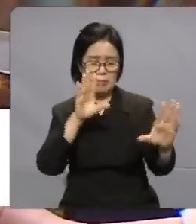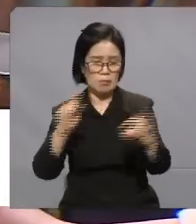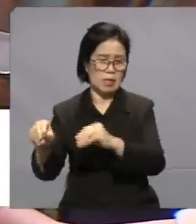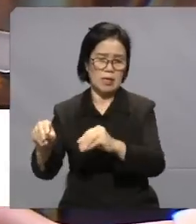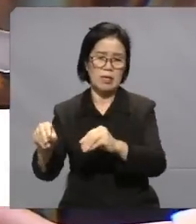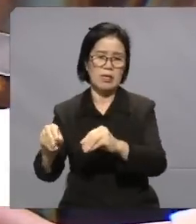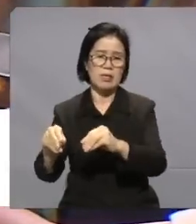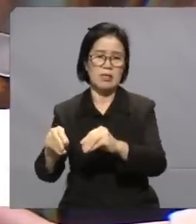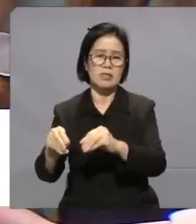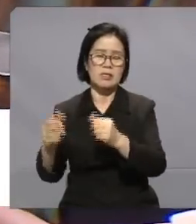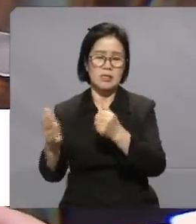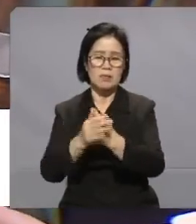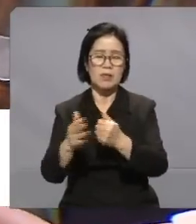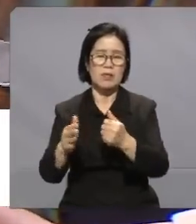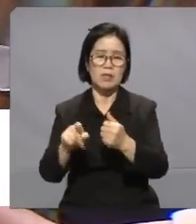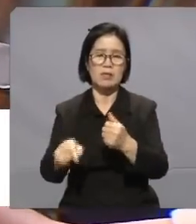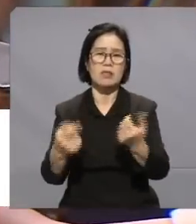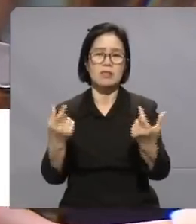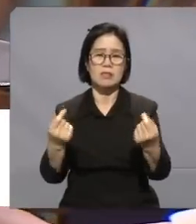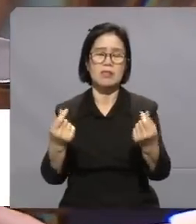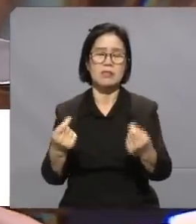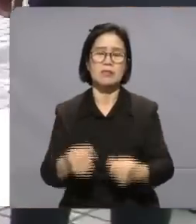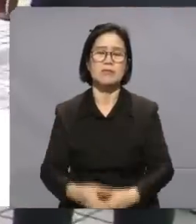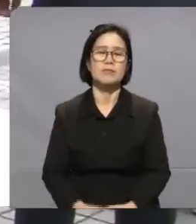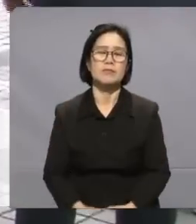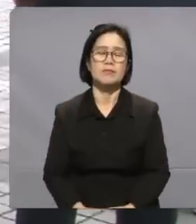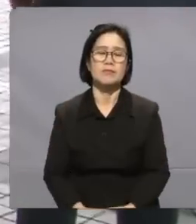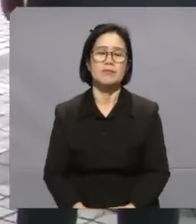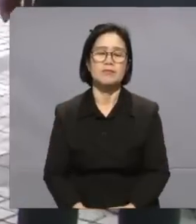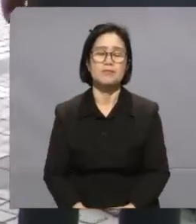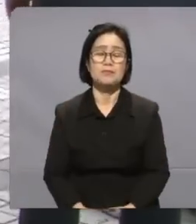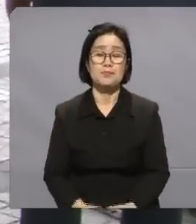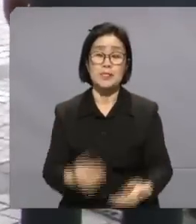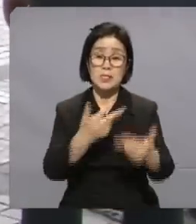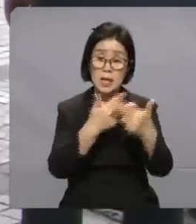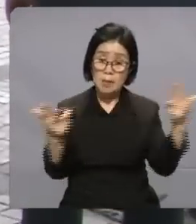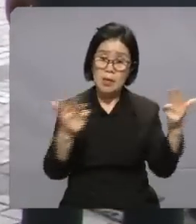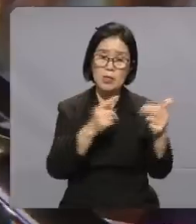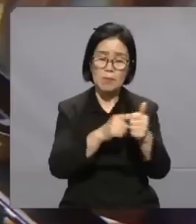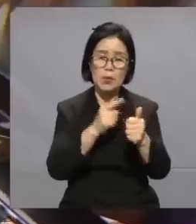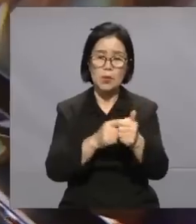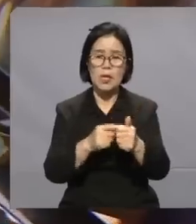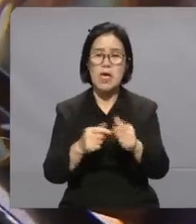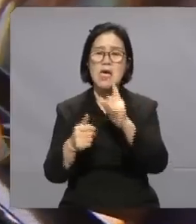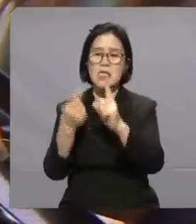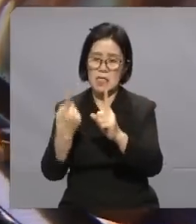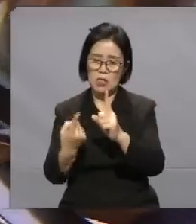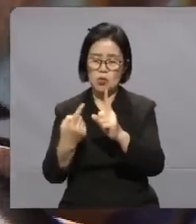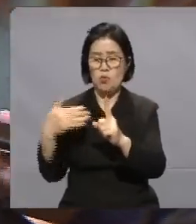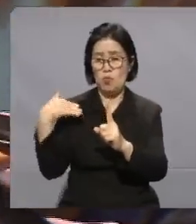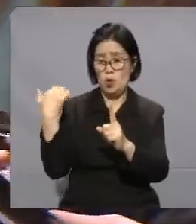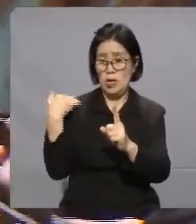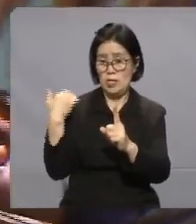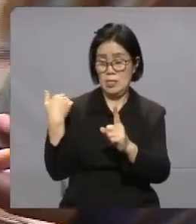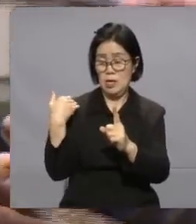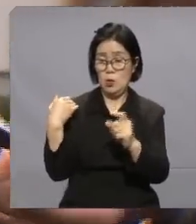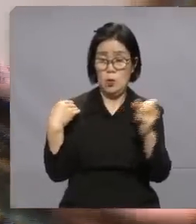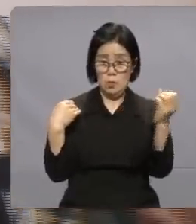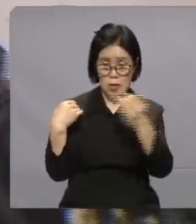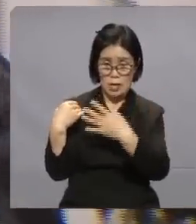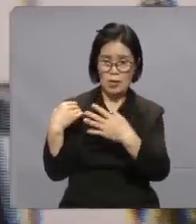금기했던 사안이었기 때문에 그렇게 됐고. 이재명 대표가 천화동인 1호를 몰랐다고 한 것에